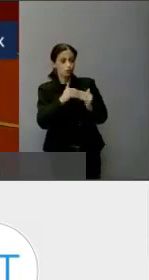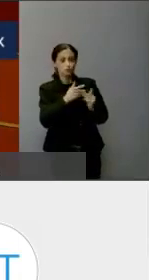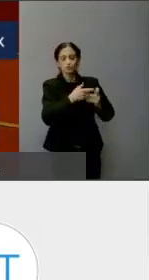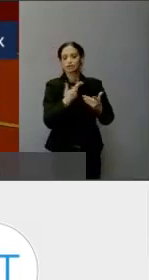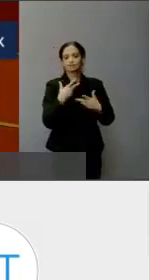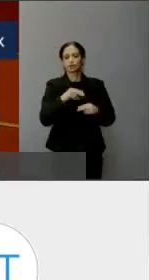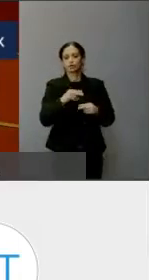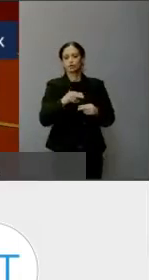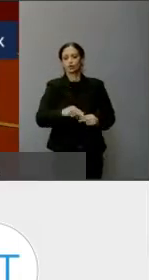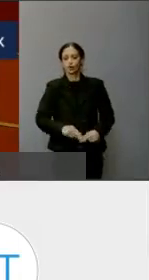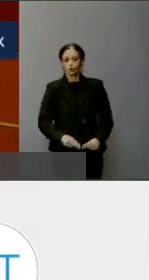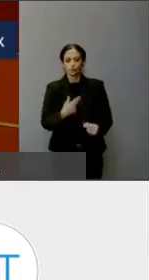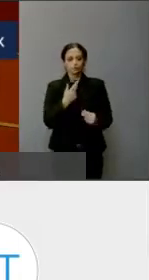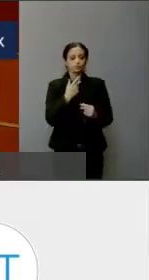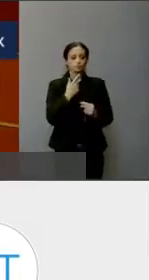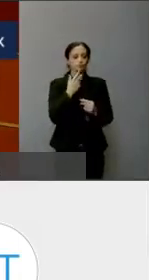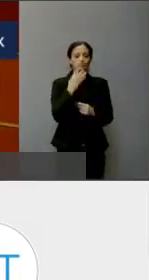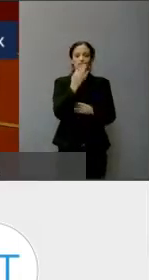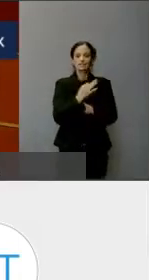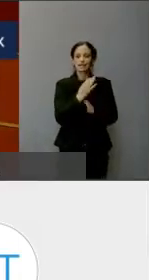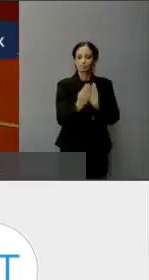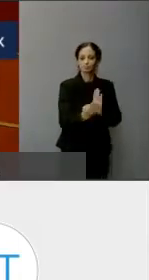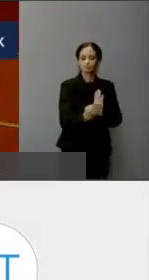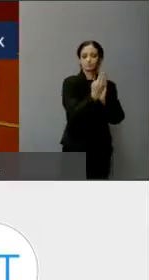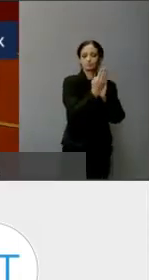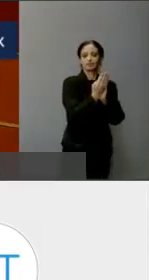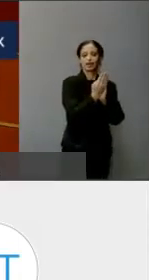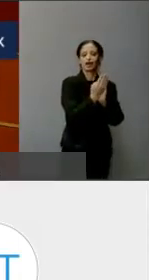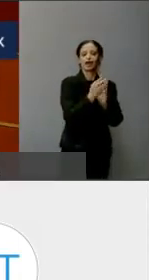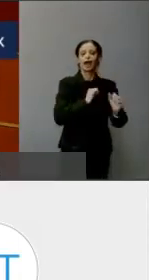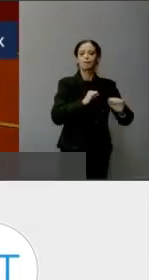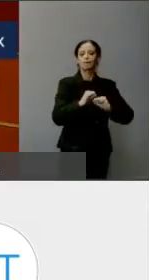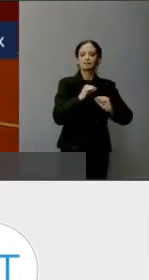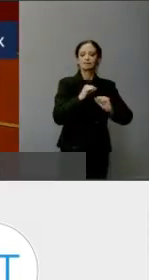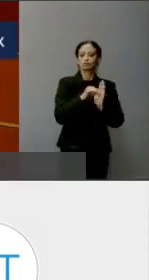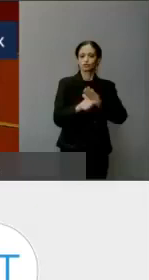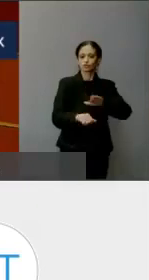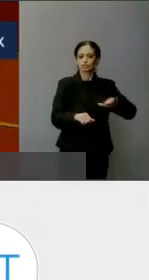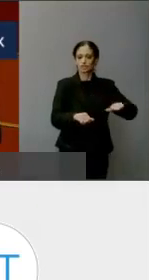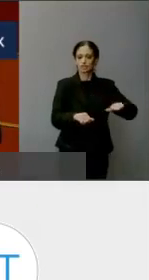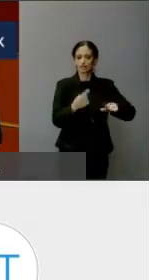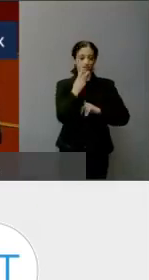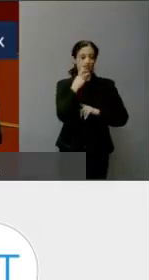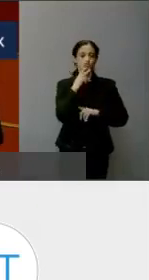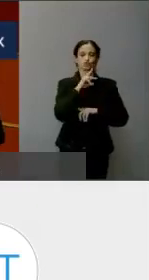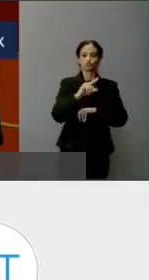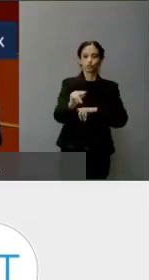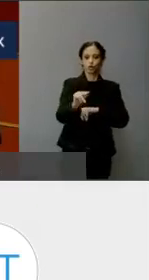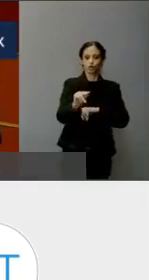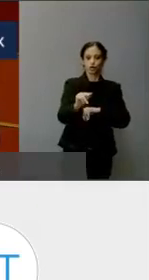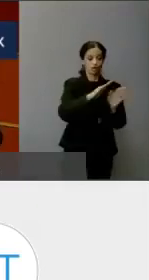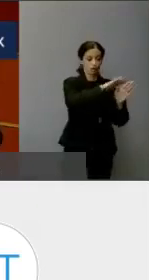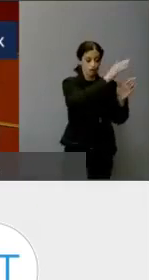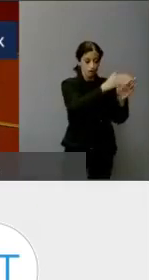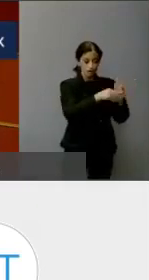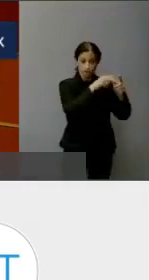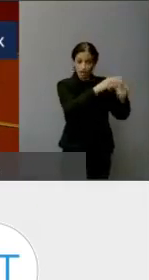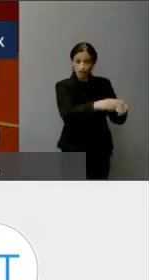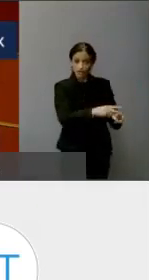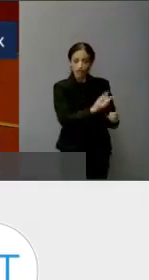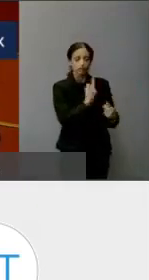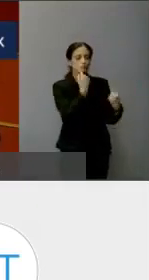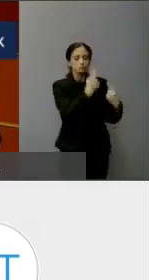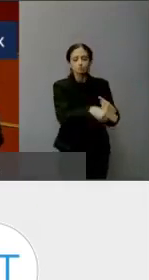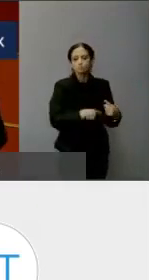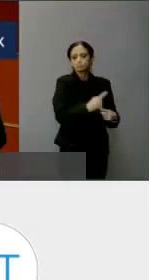fronte a sé amministrazioni di centrosinistra che gli dicevano di no dicevano la collina zona agricola è stata un agricola questo